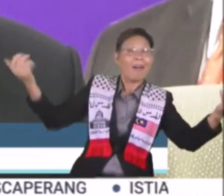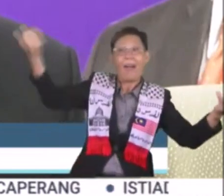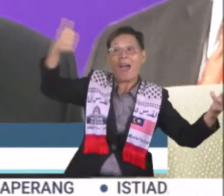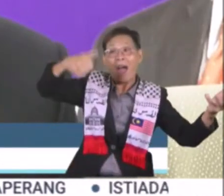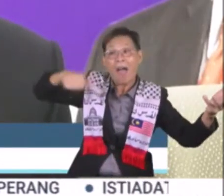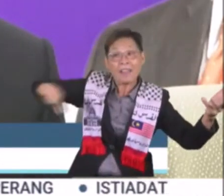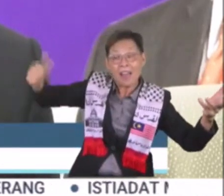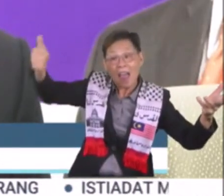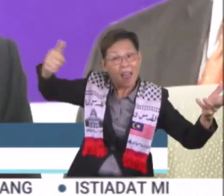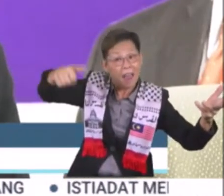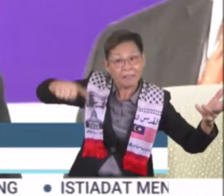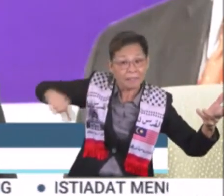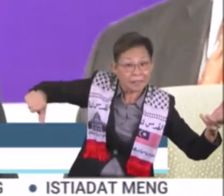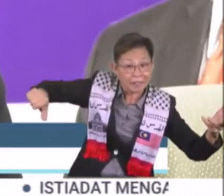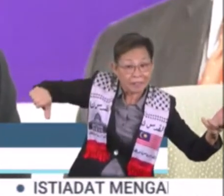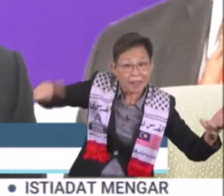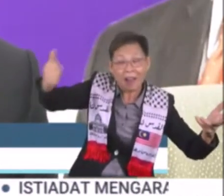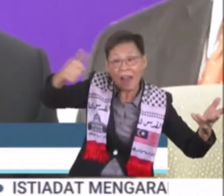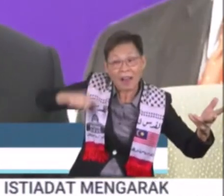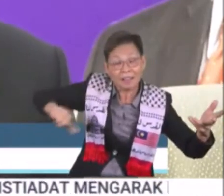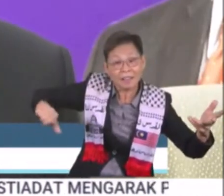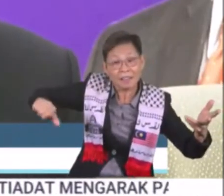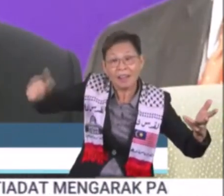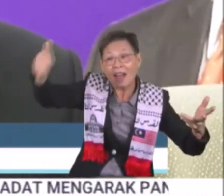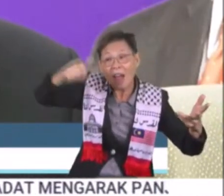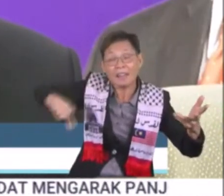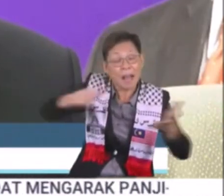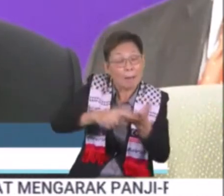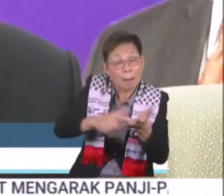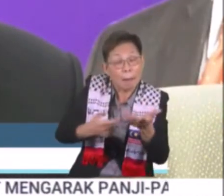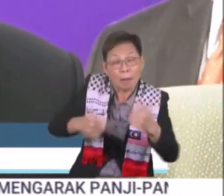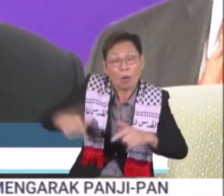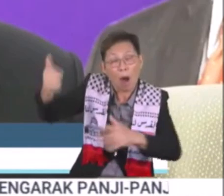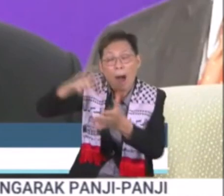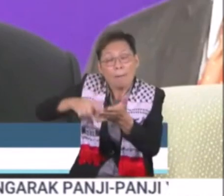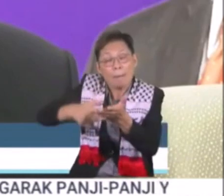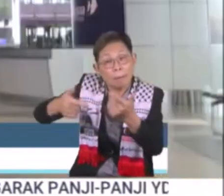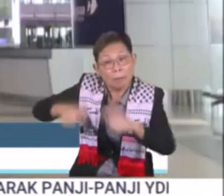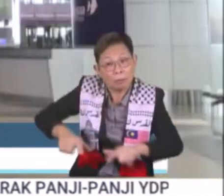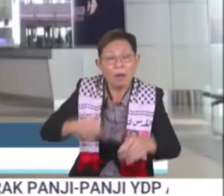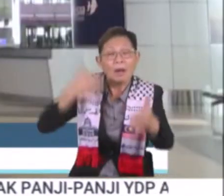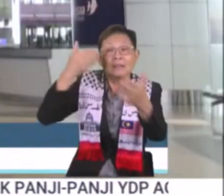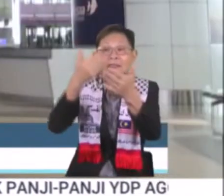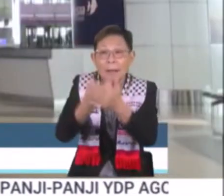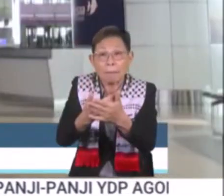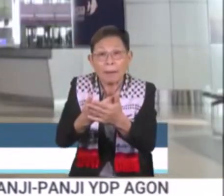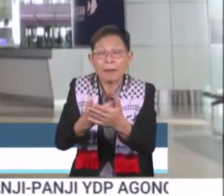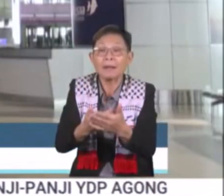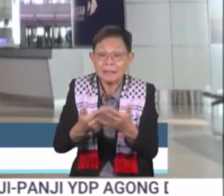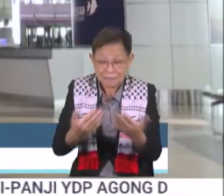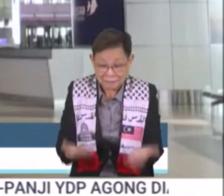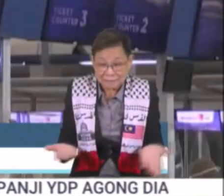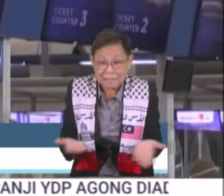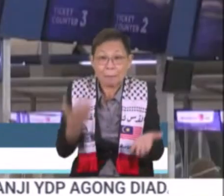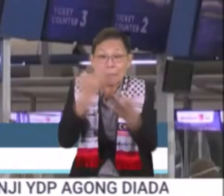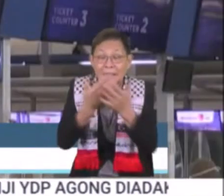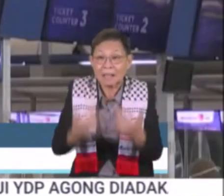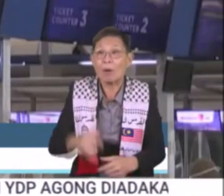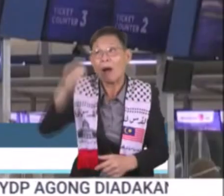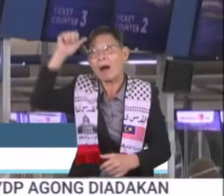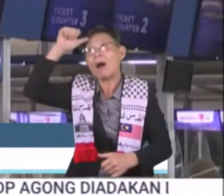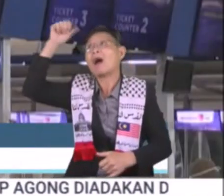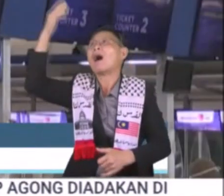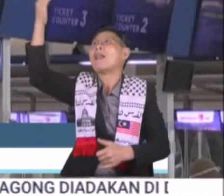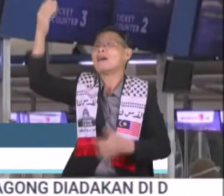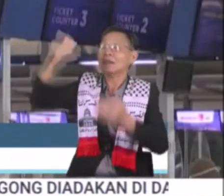eventual ataupun apapun kesudahan, apapun senario. Tetapi sehingga hari ini, Allah selamatkan kita di negara ini dengan tidak ada pun